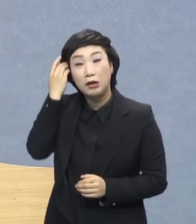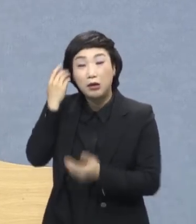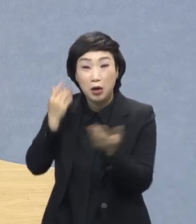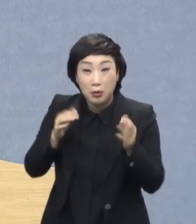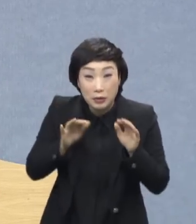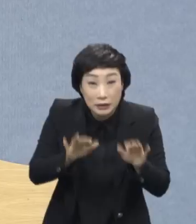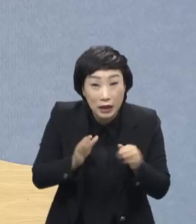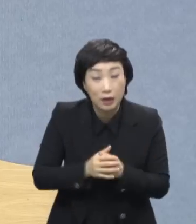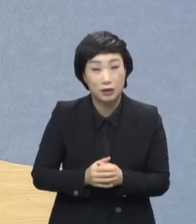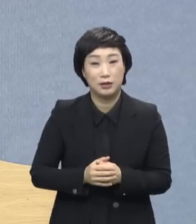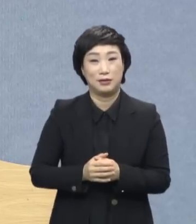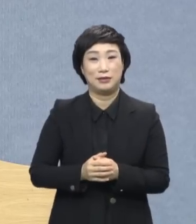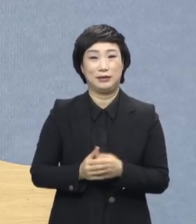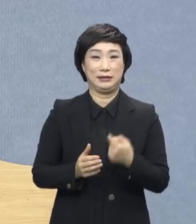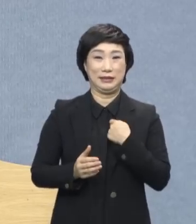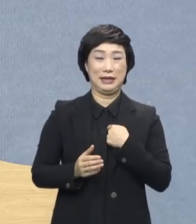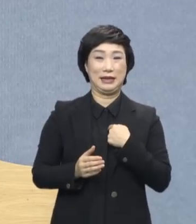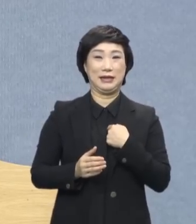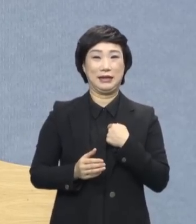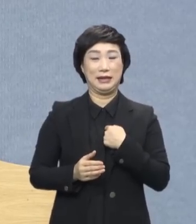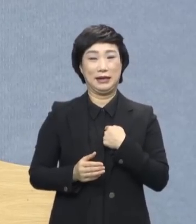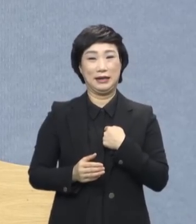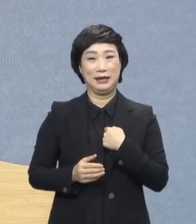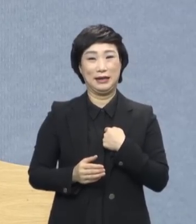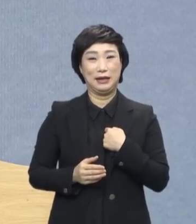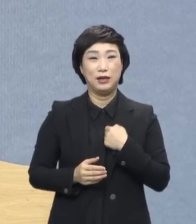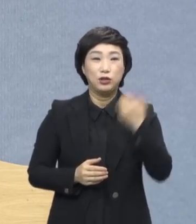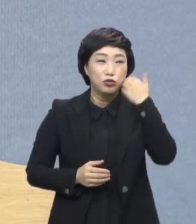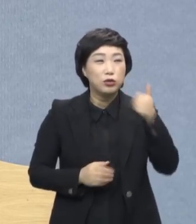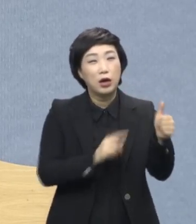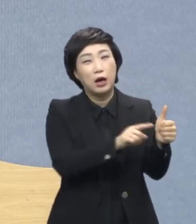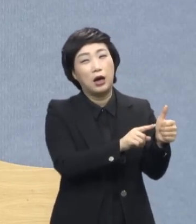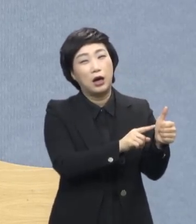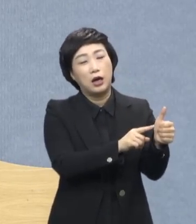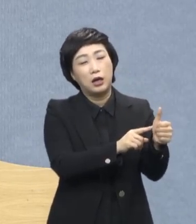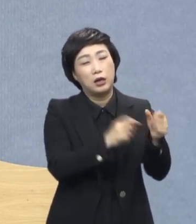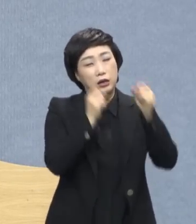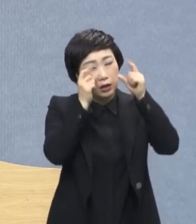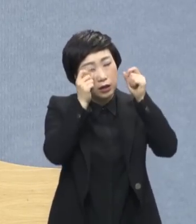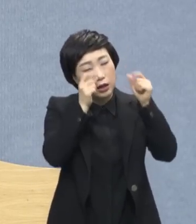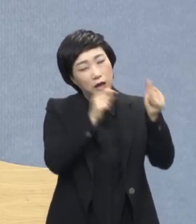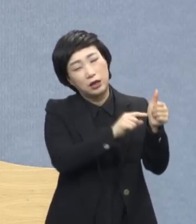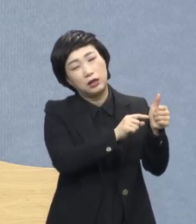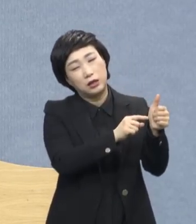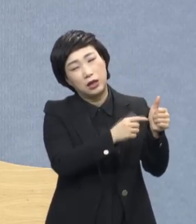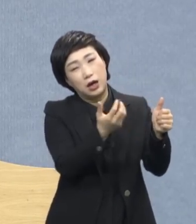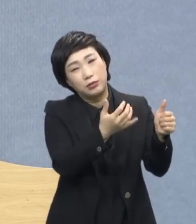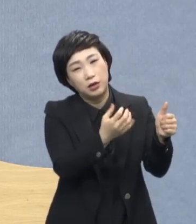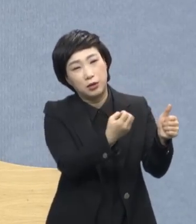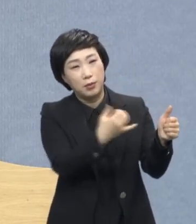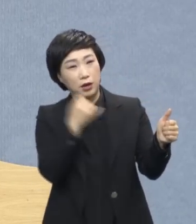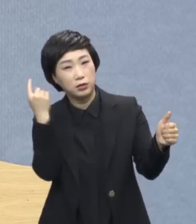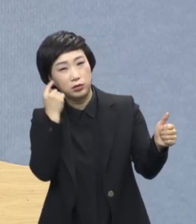자, 목사님이 누가 잠 못 잤다 그러면